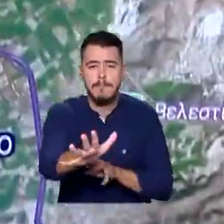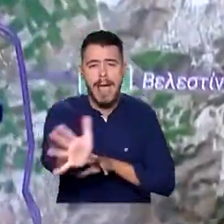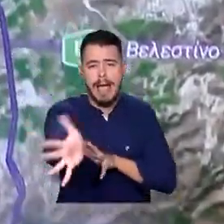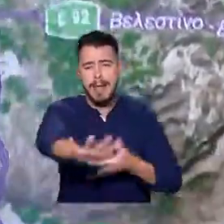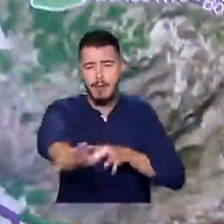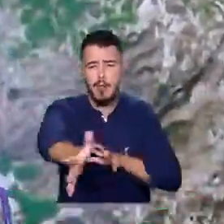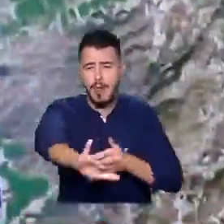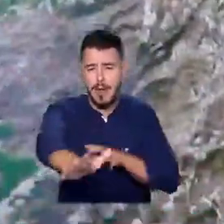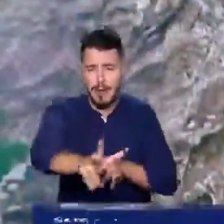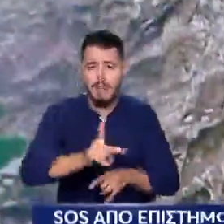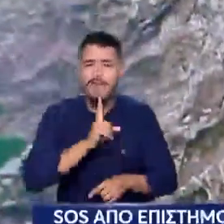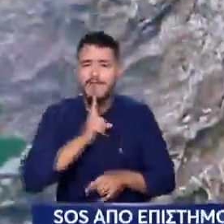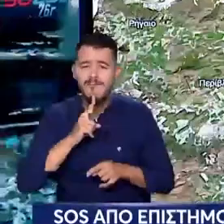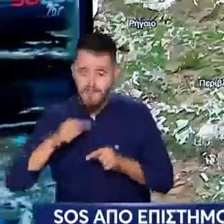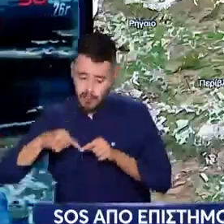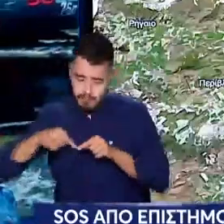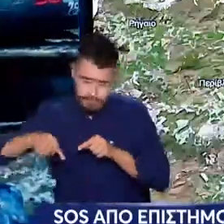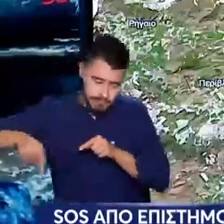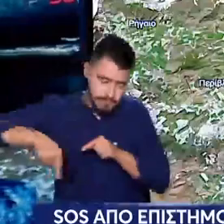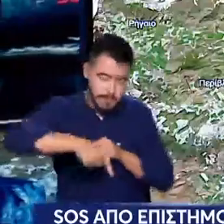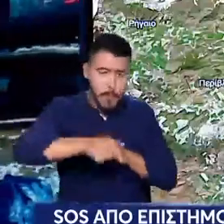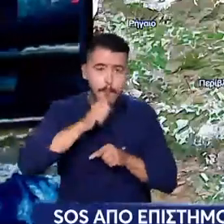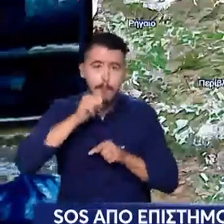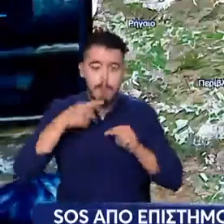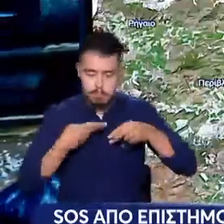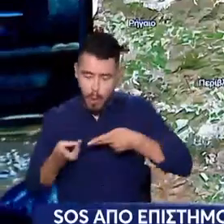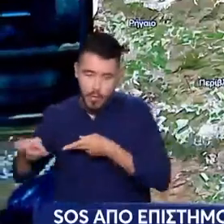έτσι καταλήγει εδώ. Αυτή περίπου είναι η διαδρομή του ποταμού.